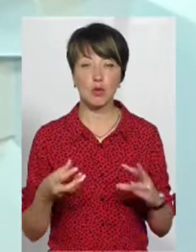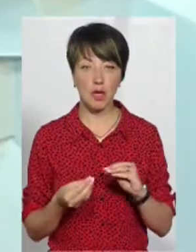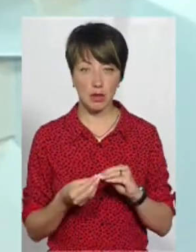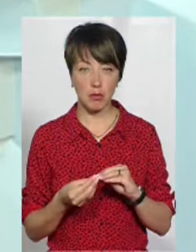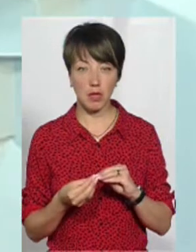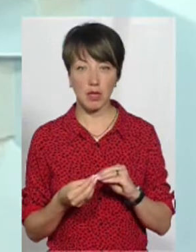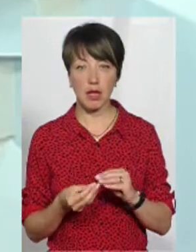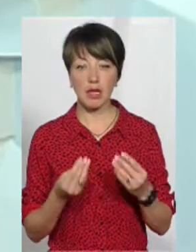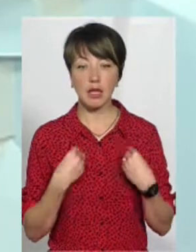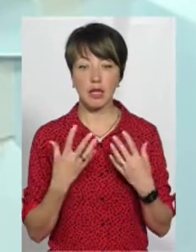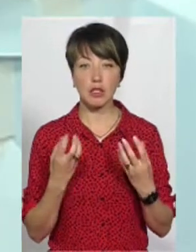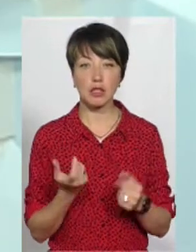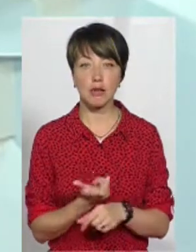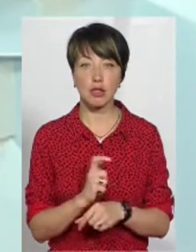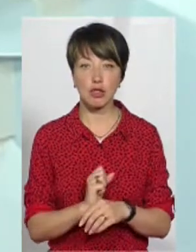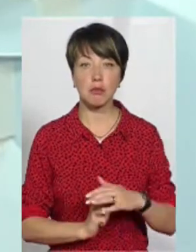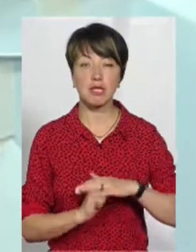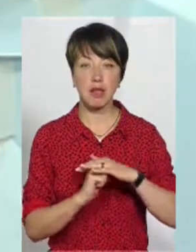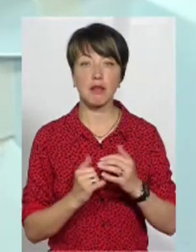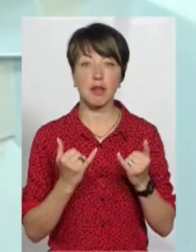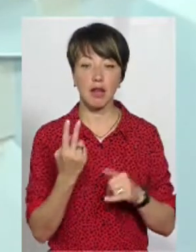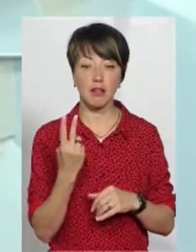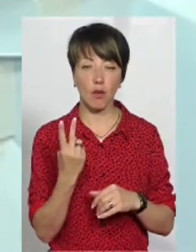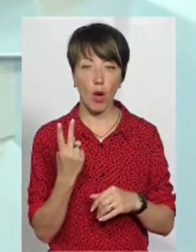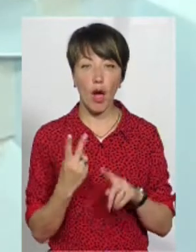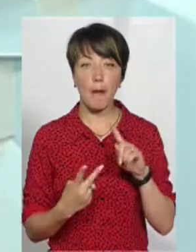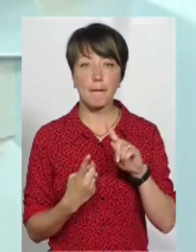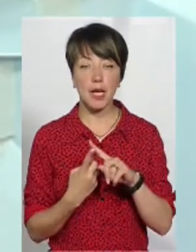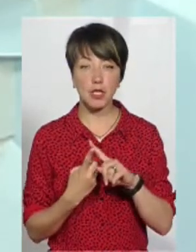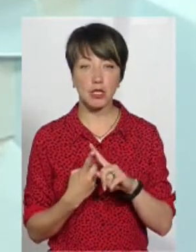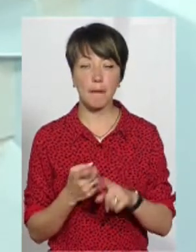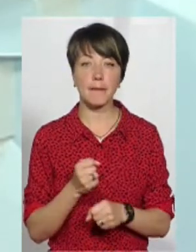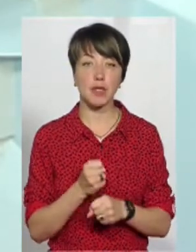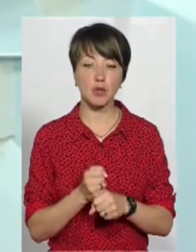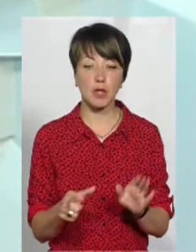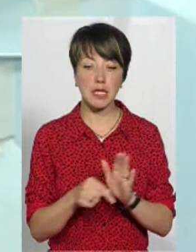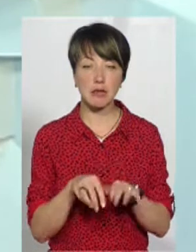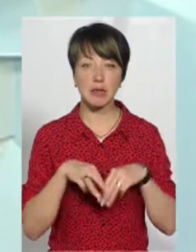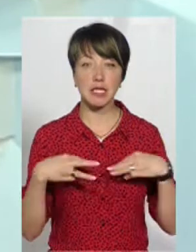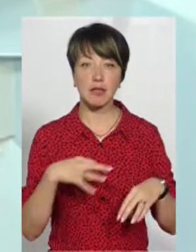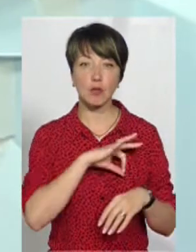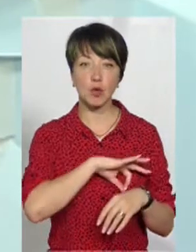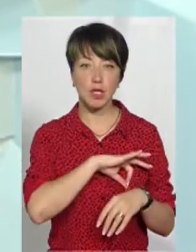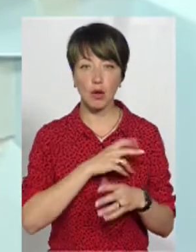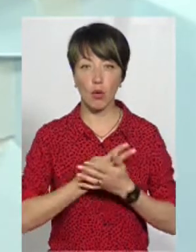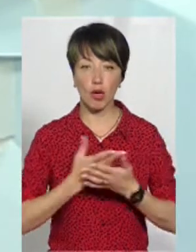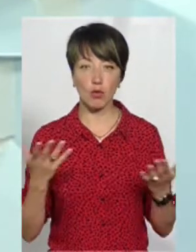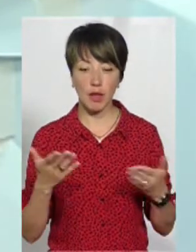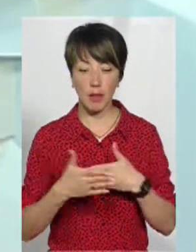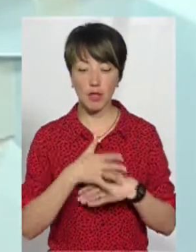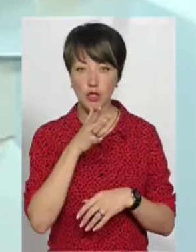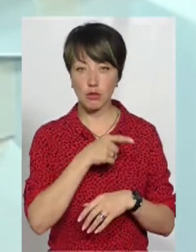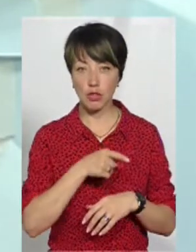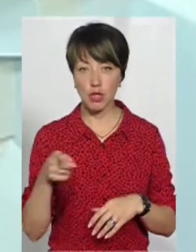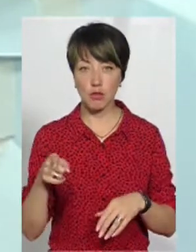результатами вони нам дали ще більші підстави для двох речей. Перше, ми працюємо з Міністерством юстиції і оприлюднимо